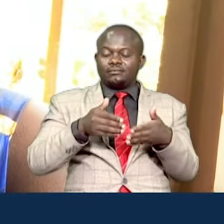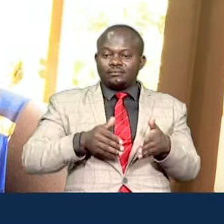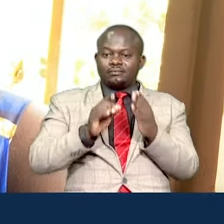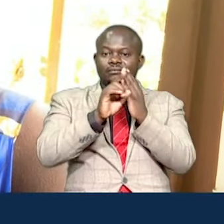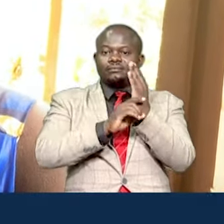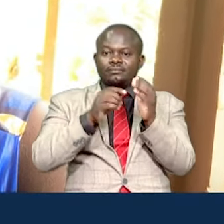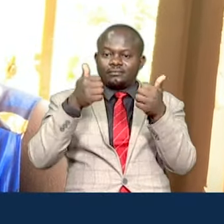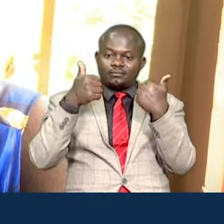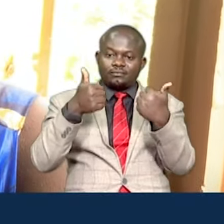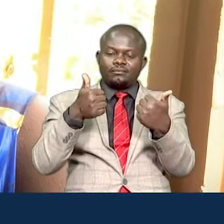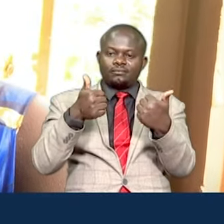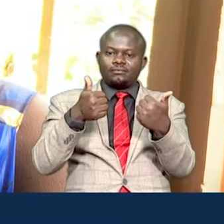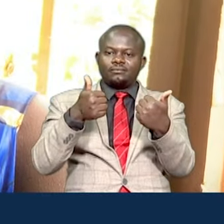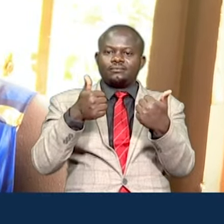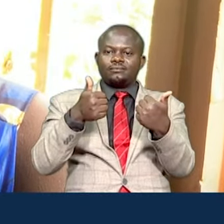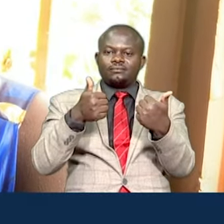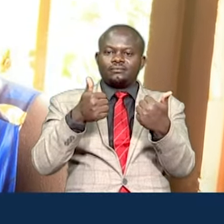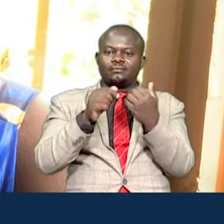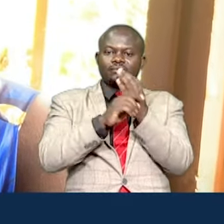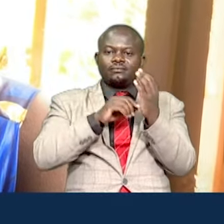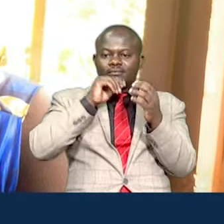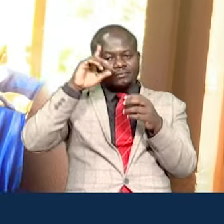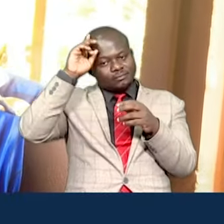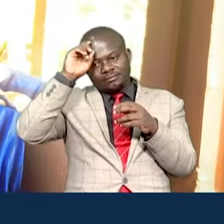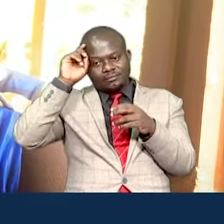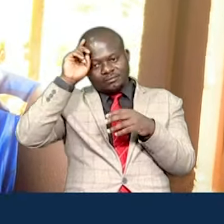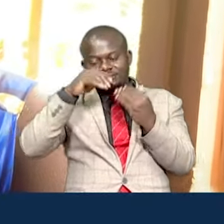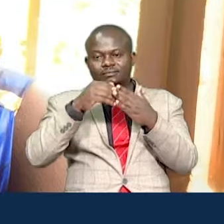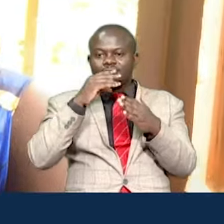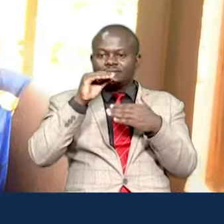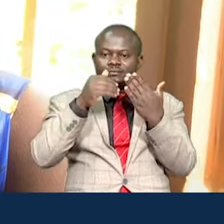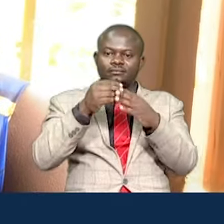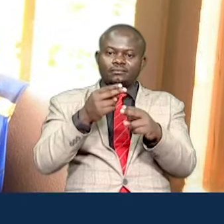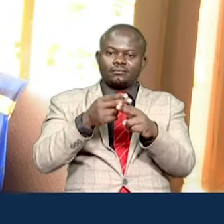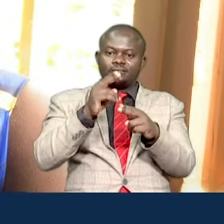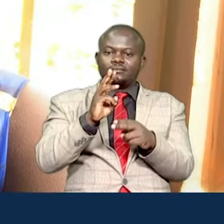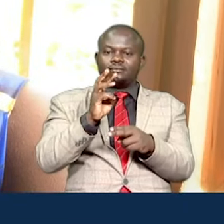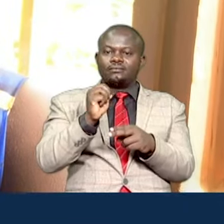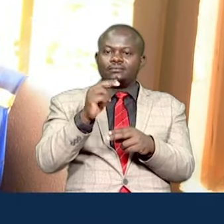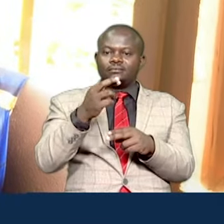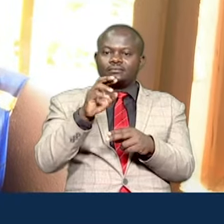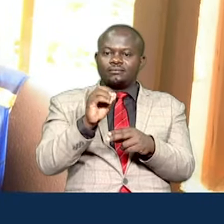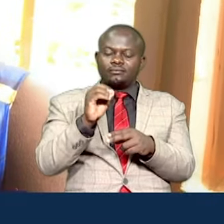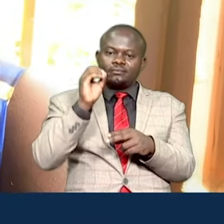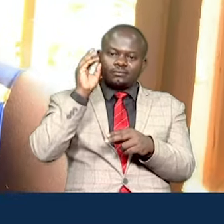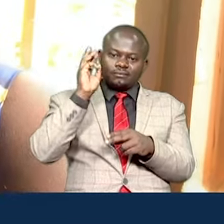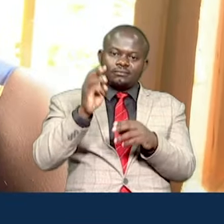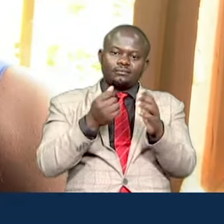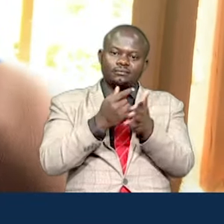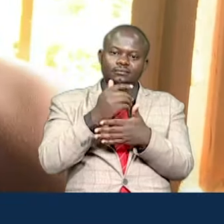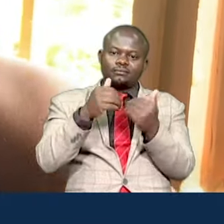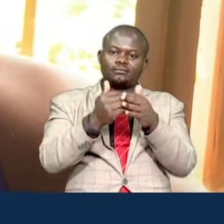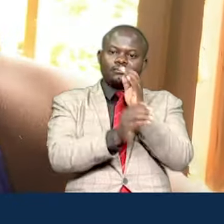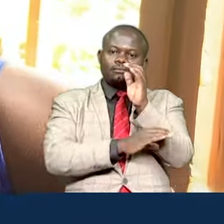tariki nziza, itariki ntatekerezaga, ndavuga n'irizina uw'amahoro cyazatuma